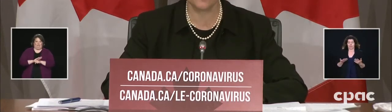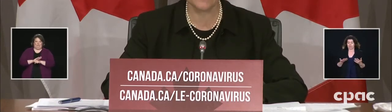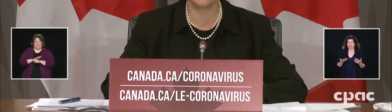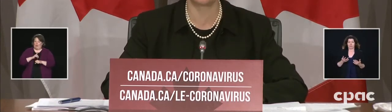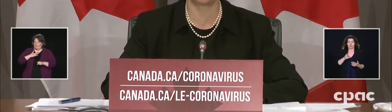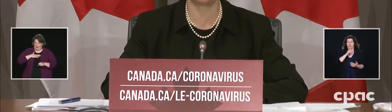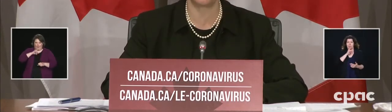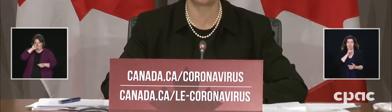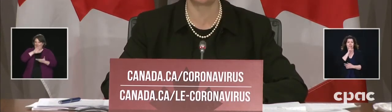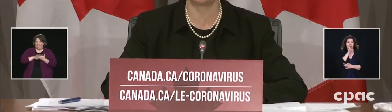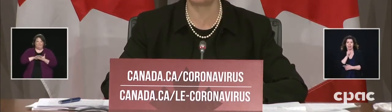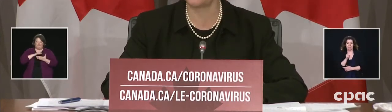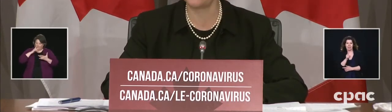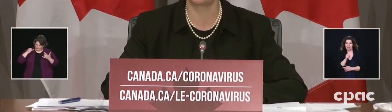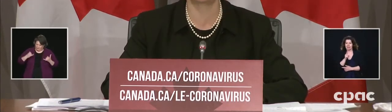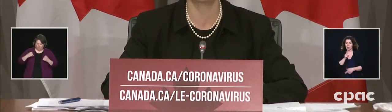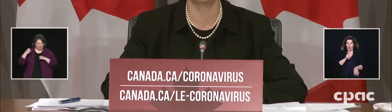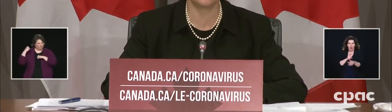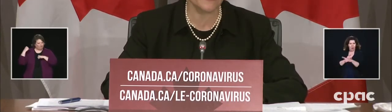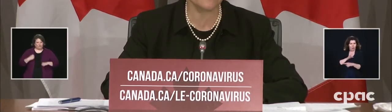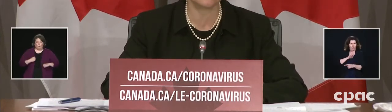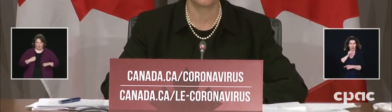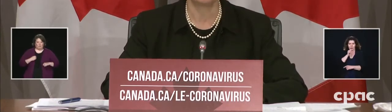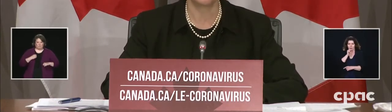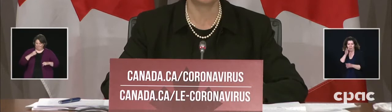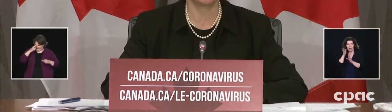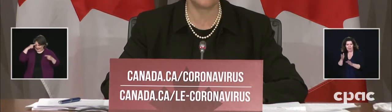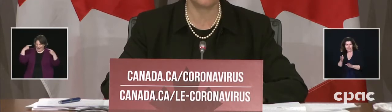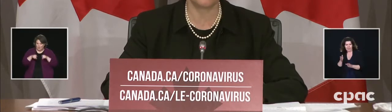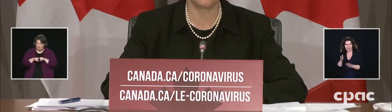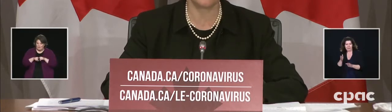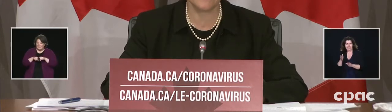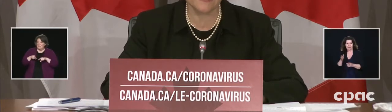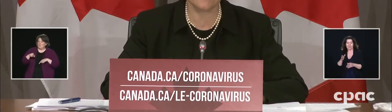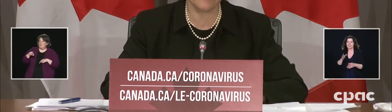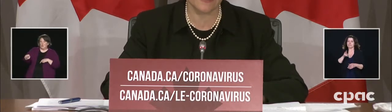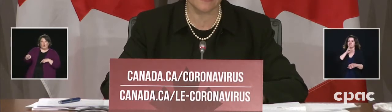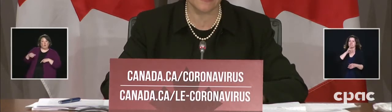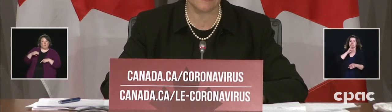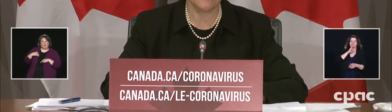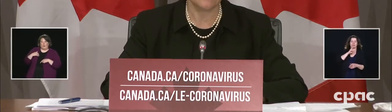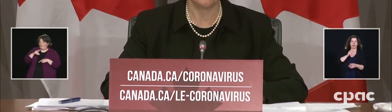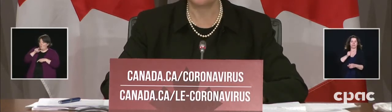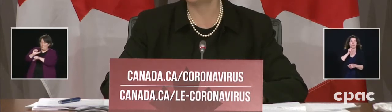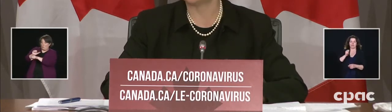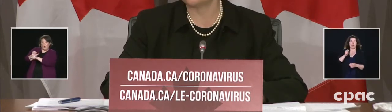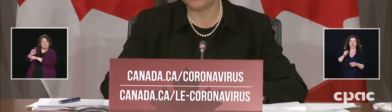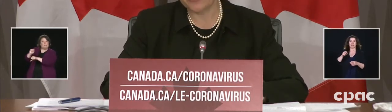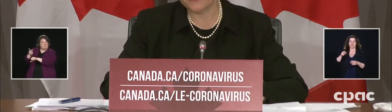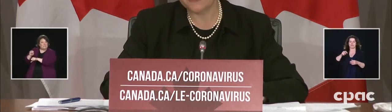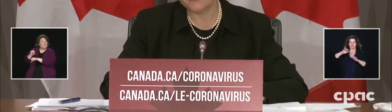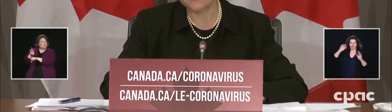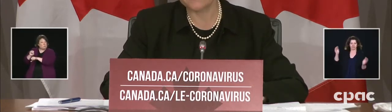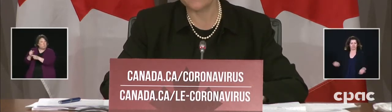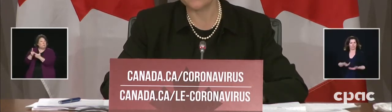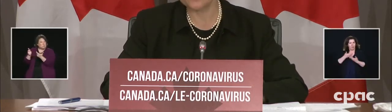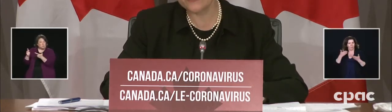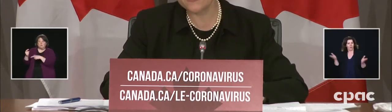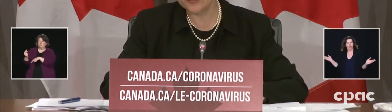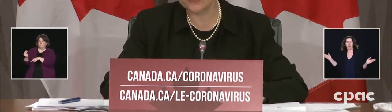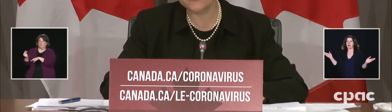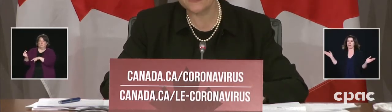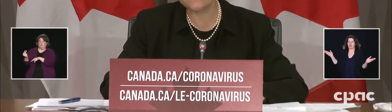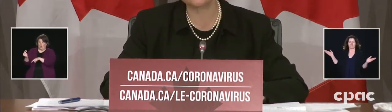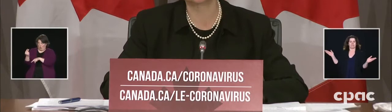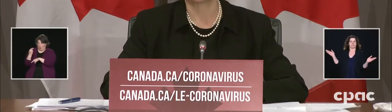journalistes forts, avoir une presse ouverte est un élément essentiel de la démocratie. À